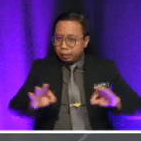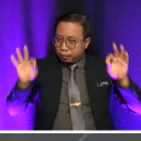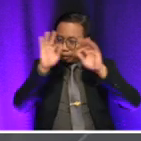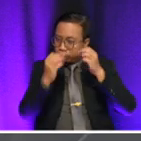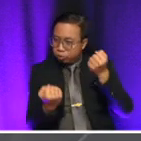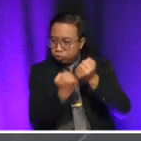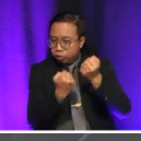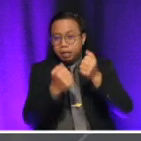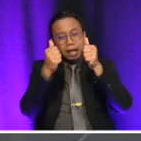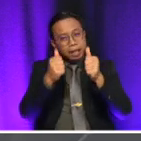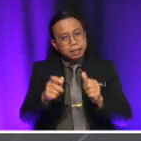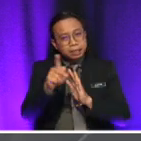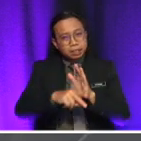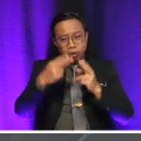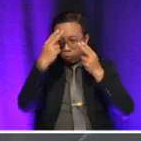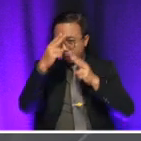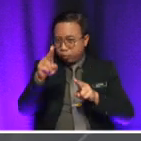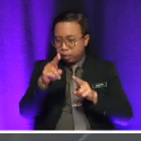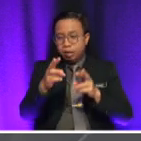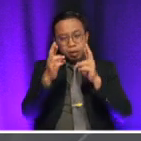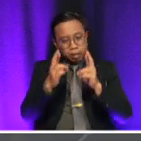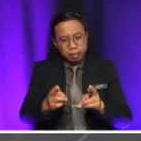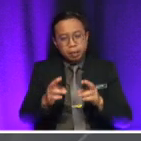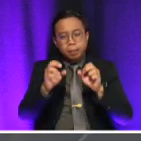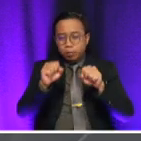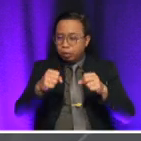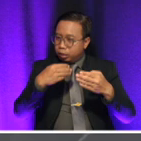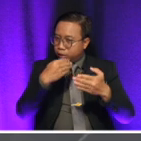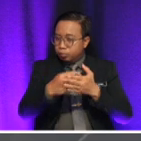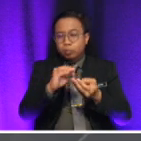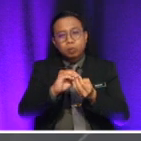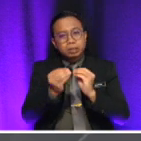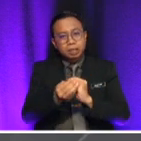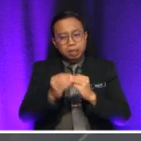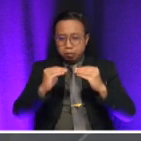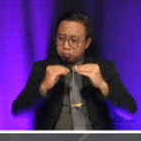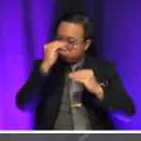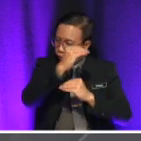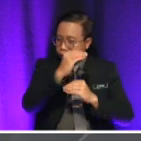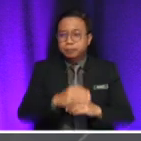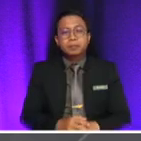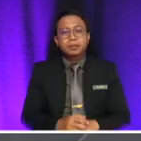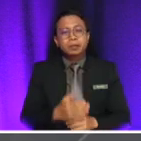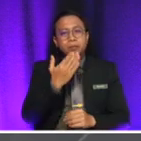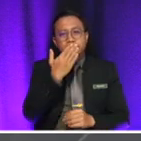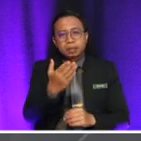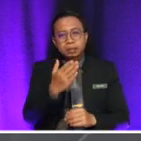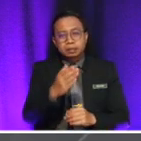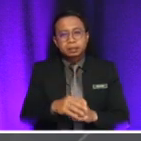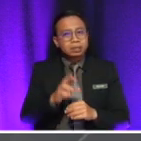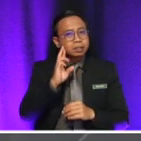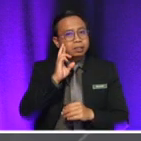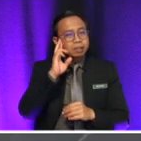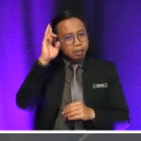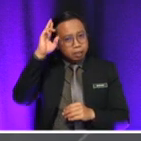ahli kehormati dan rakyat segala halangan dapat ditempuhi dan segala masalah di atas Baik terima kasih saudara